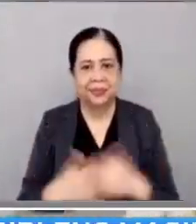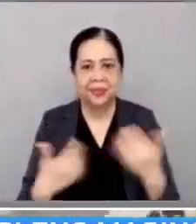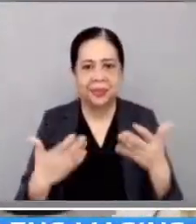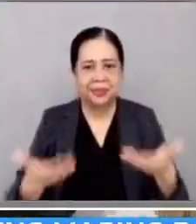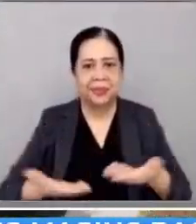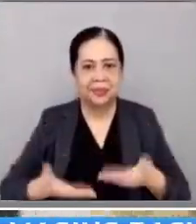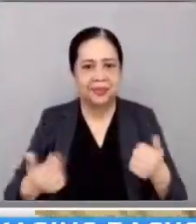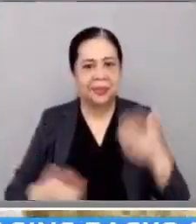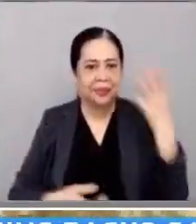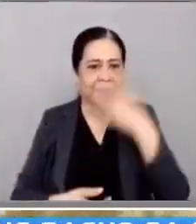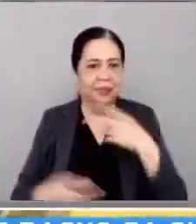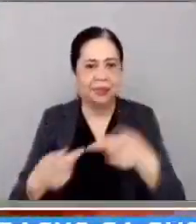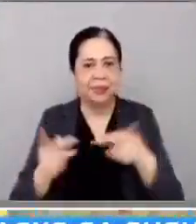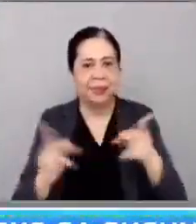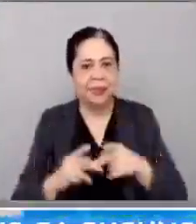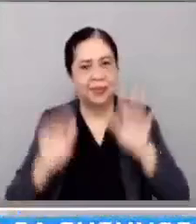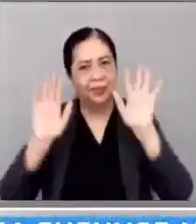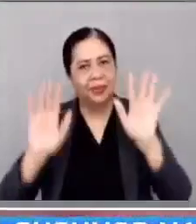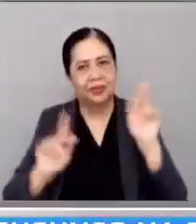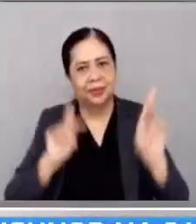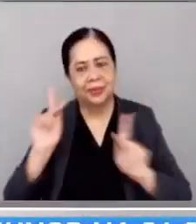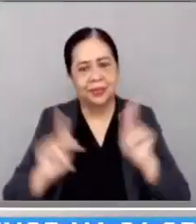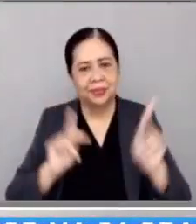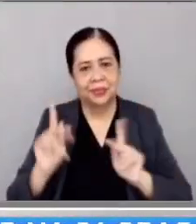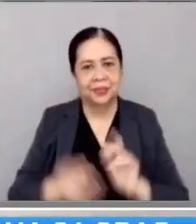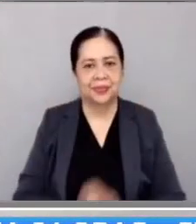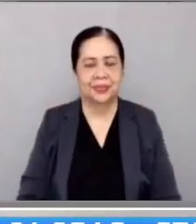beautiful place and such wonderful people.